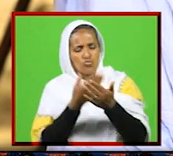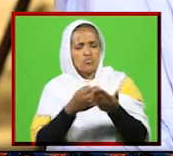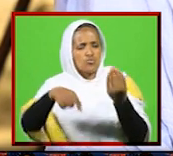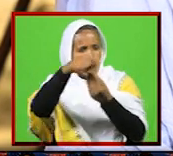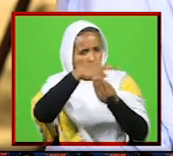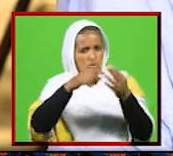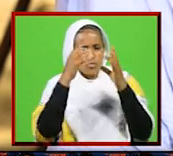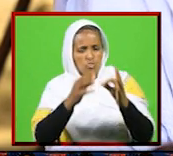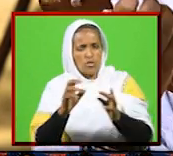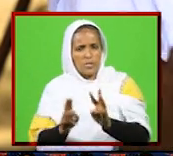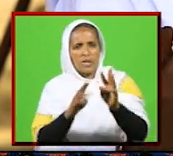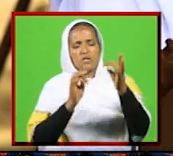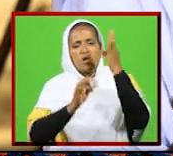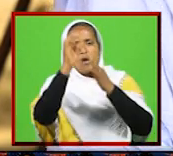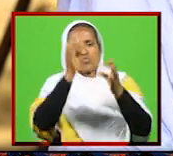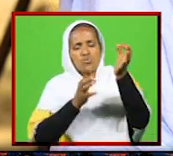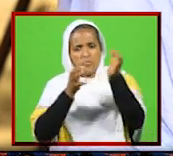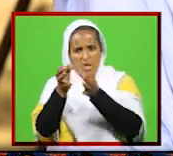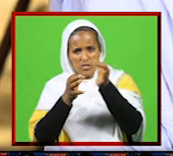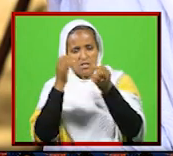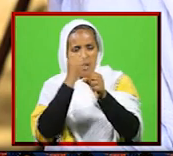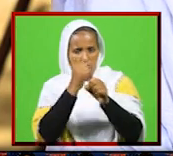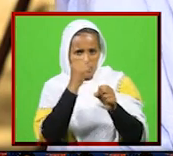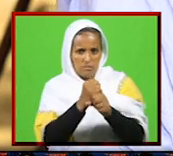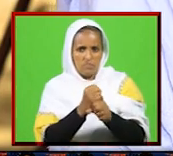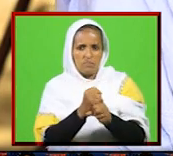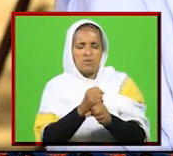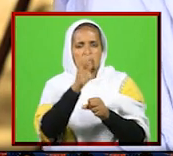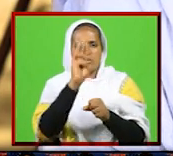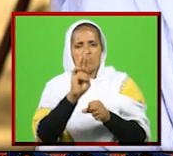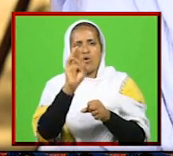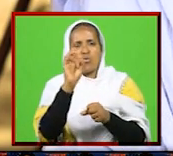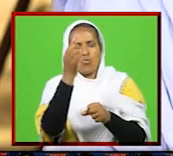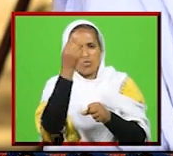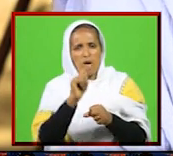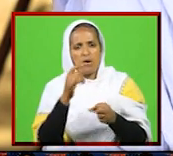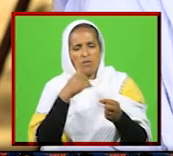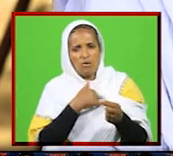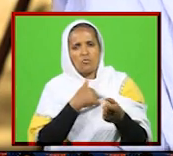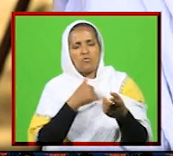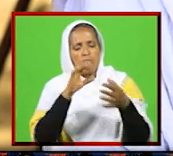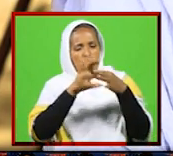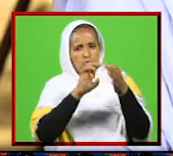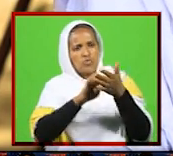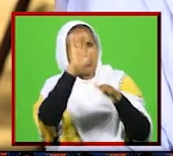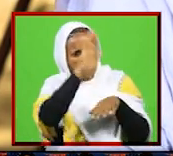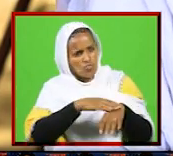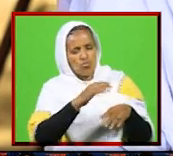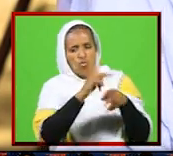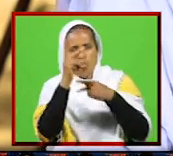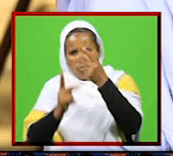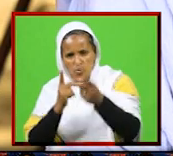ቢሆን ጥሩ ነው። ዝሮ ዝሮ በተወሰነ መልኩ ታሪኩን የሚያስረዳ እንትን በሰቆጣ ያሉን ማህበረ ቅዱሳን ሁላችንም